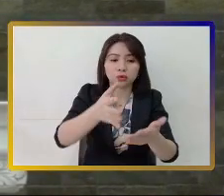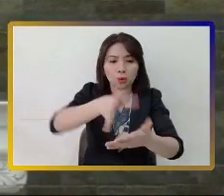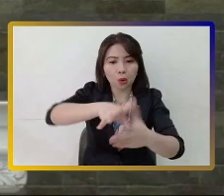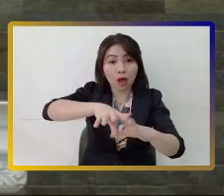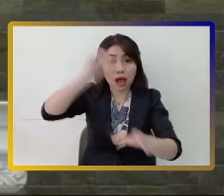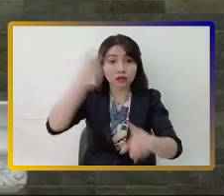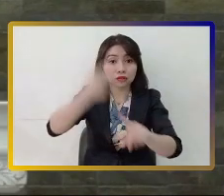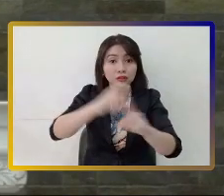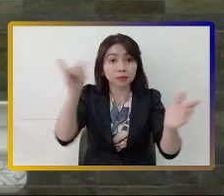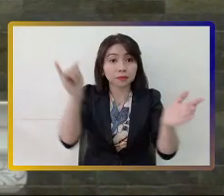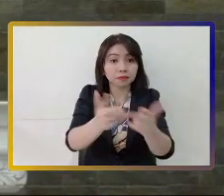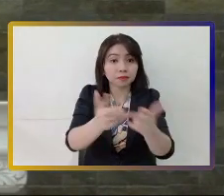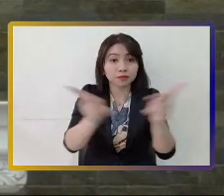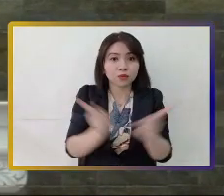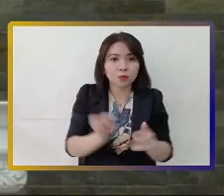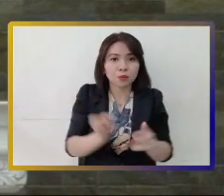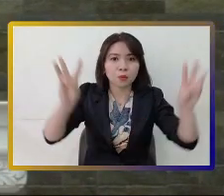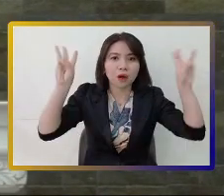wow!